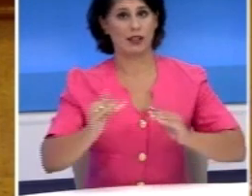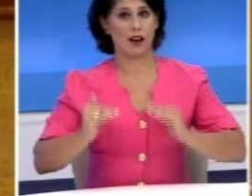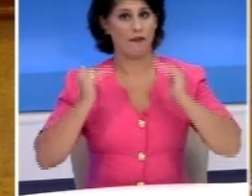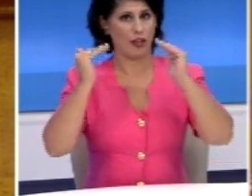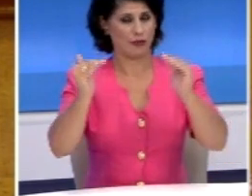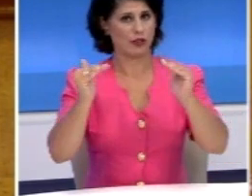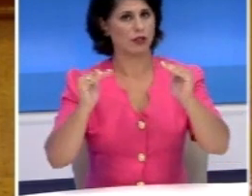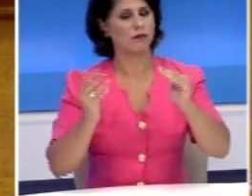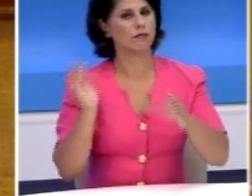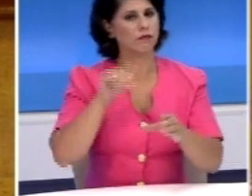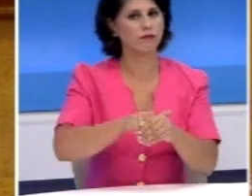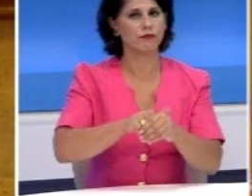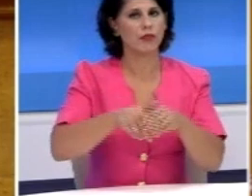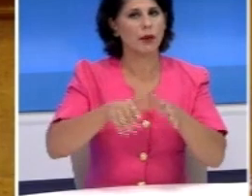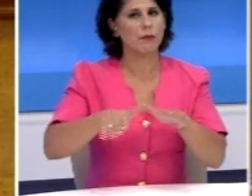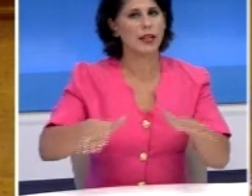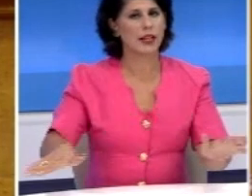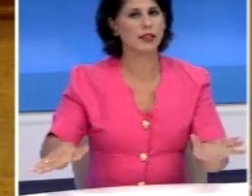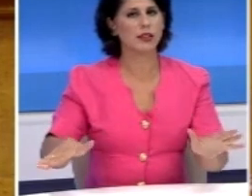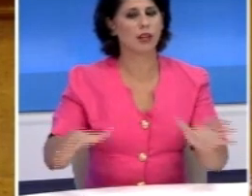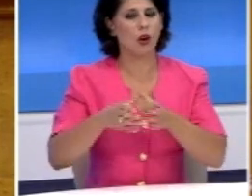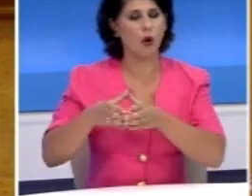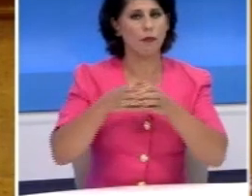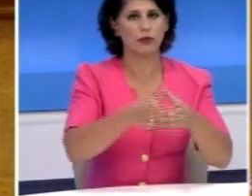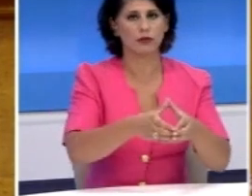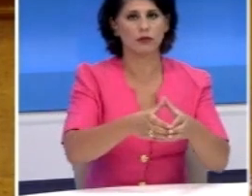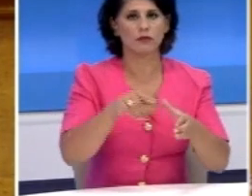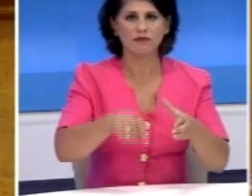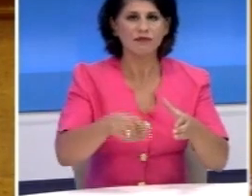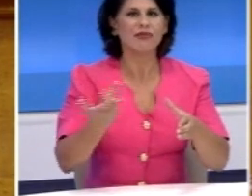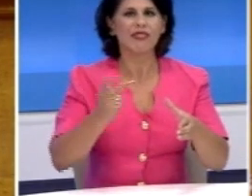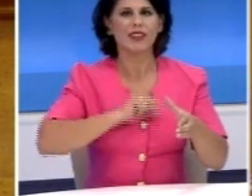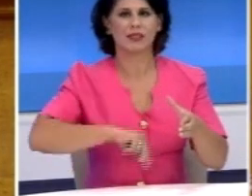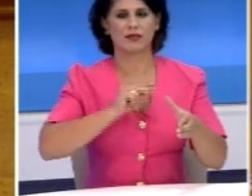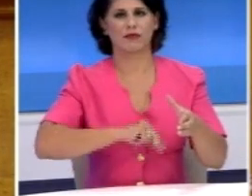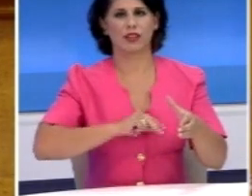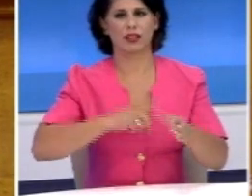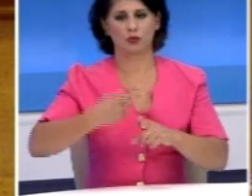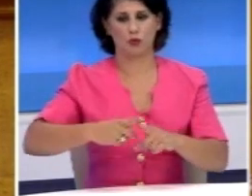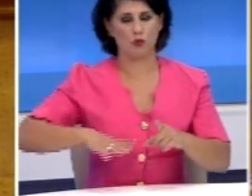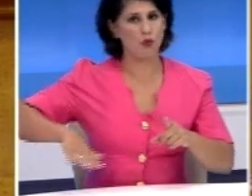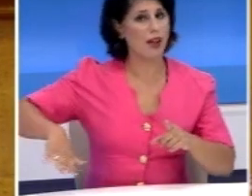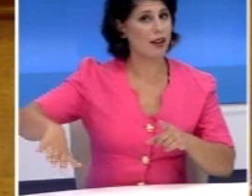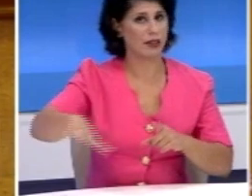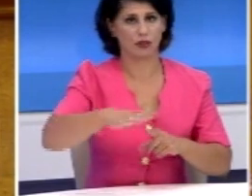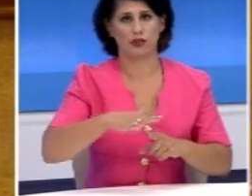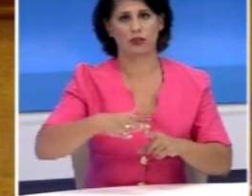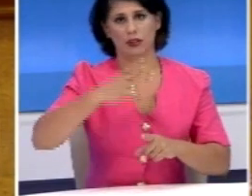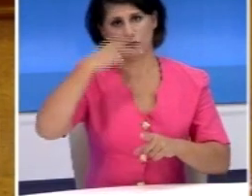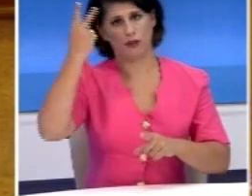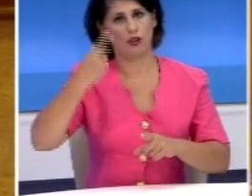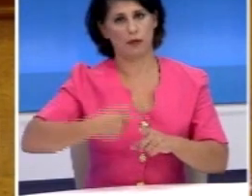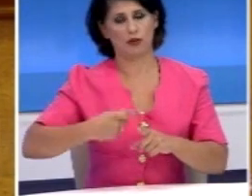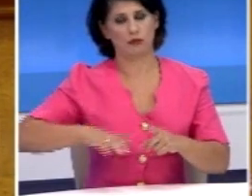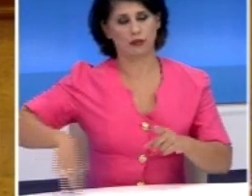ή συμμετοχή σε ιμπεριαλιστικές αποστολές κόντρα στα πραγματικά συμφέροντα του ελληνικού λαού και των δικαιωμάτων